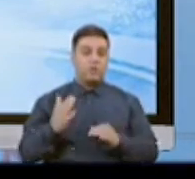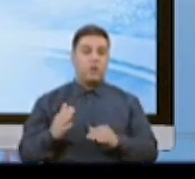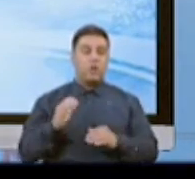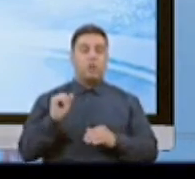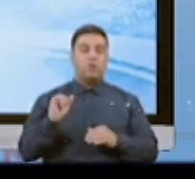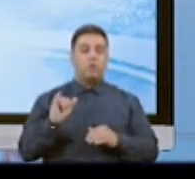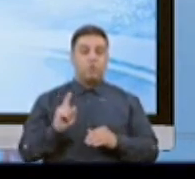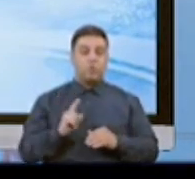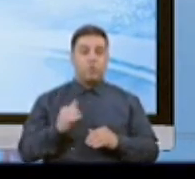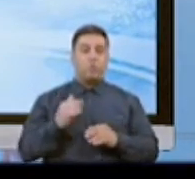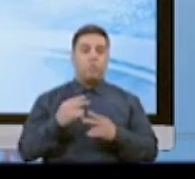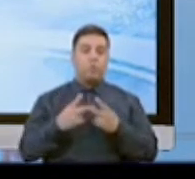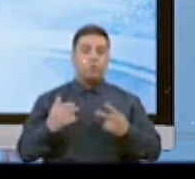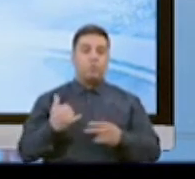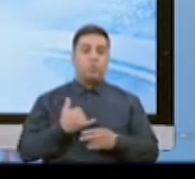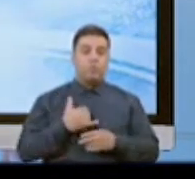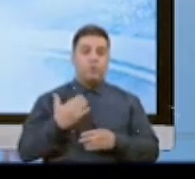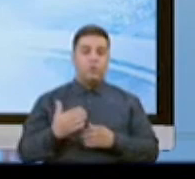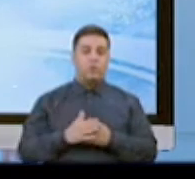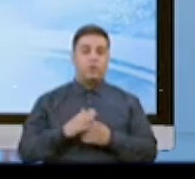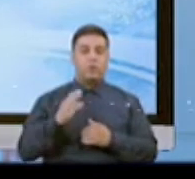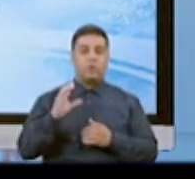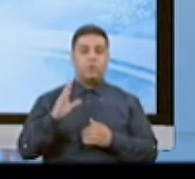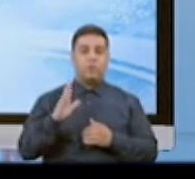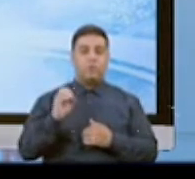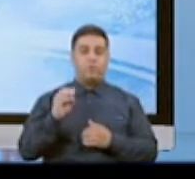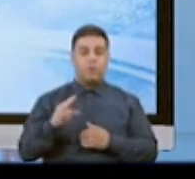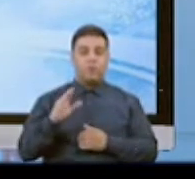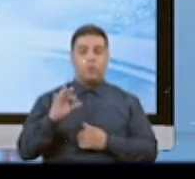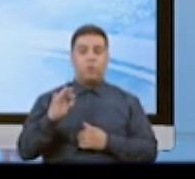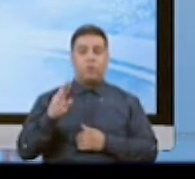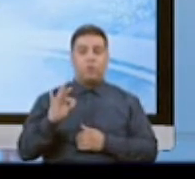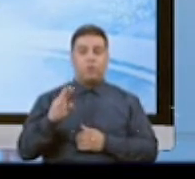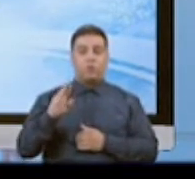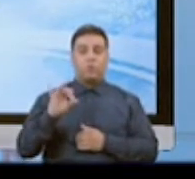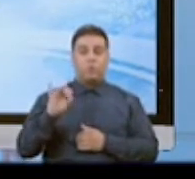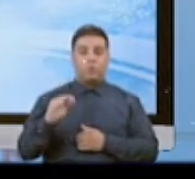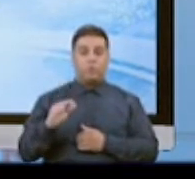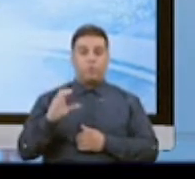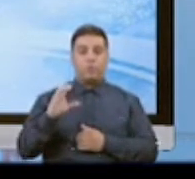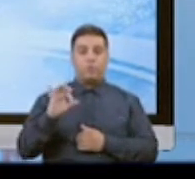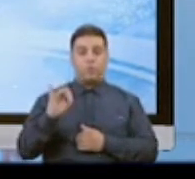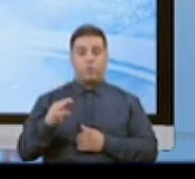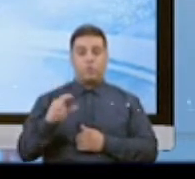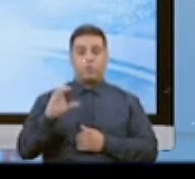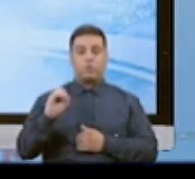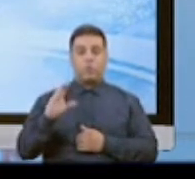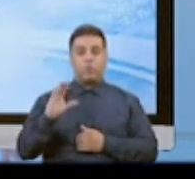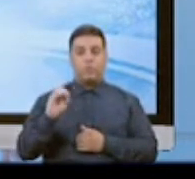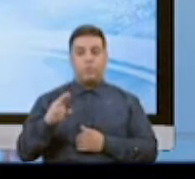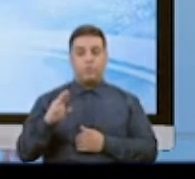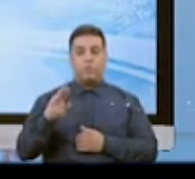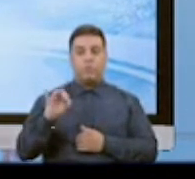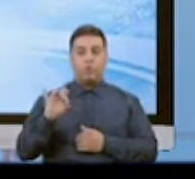вот что получилось у меня? Свет, фото, торф, сорт, совет, втор,